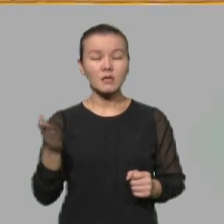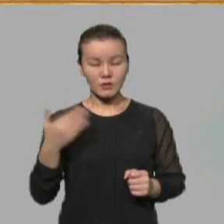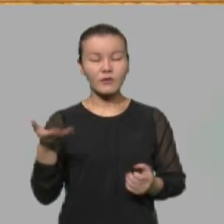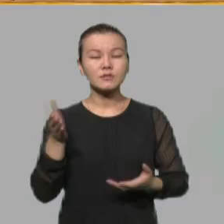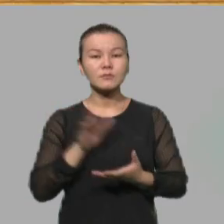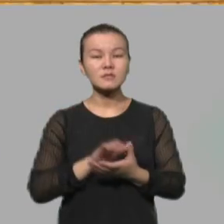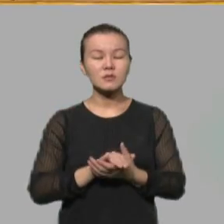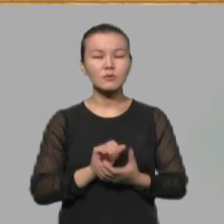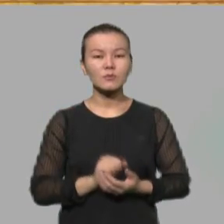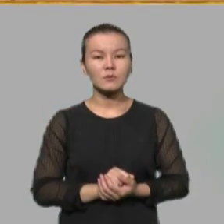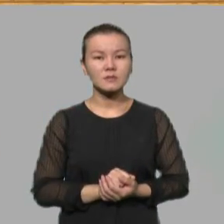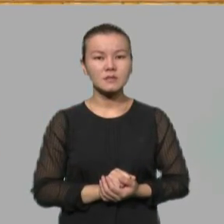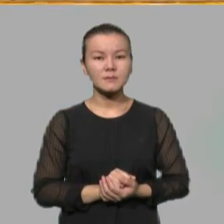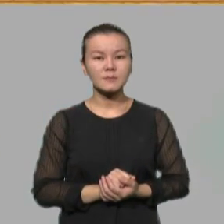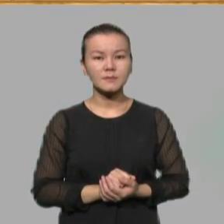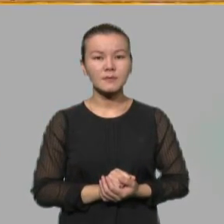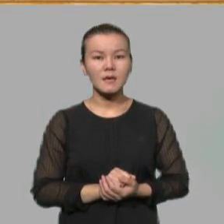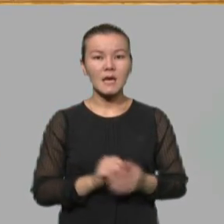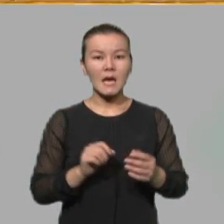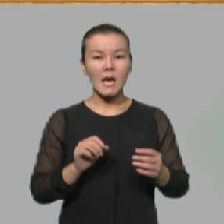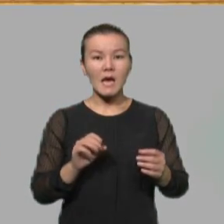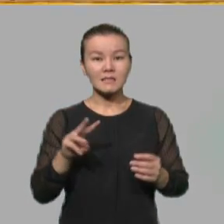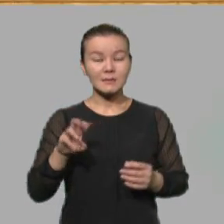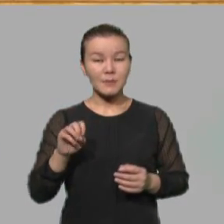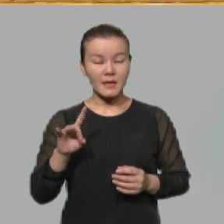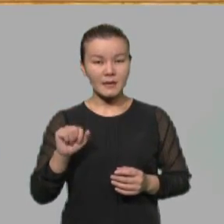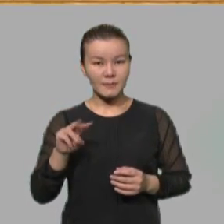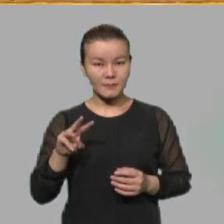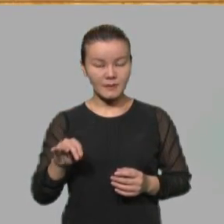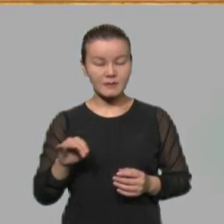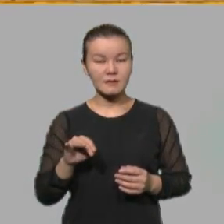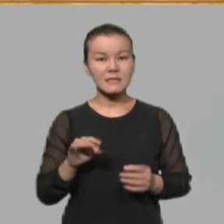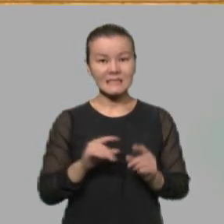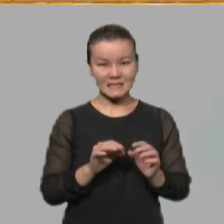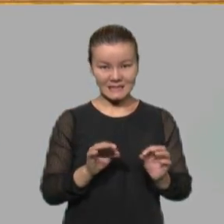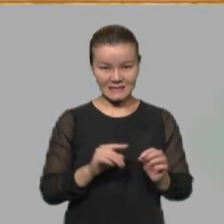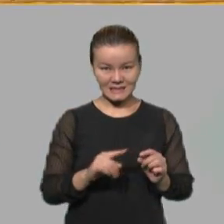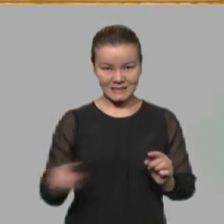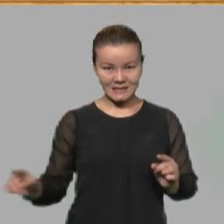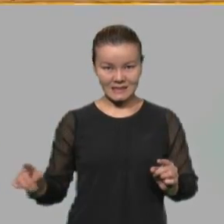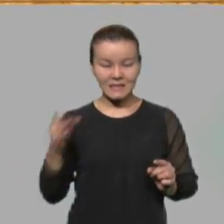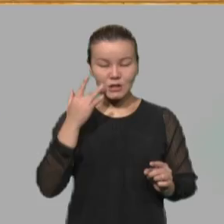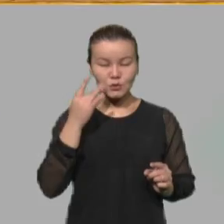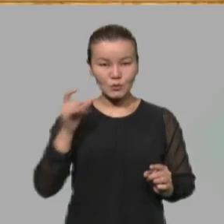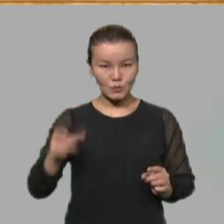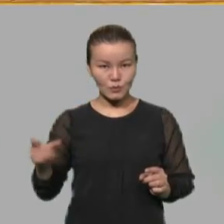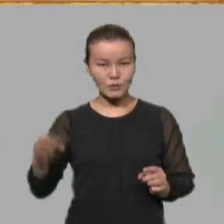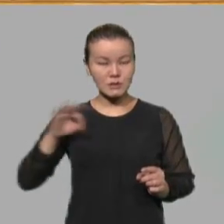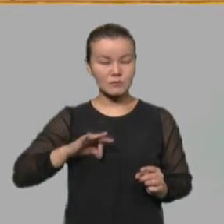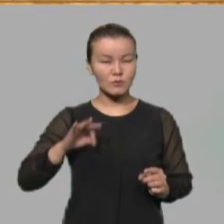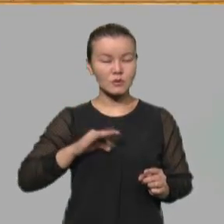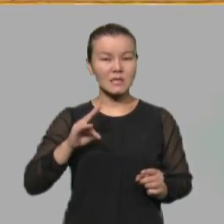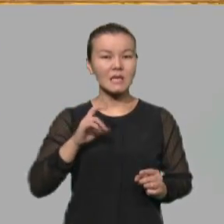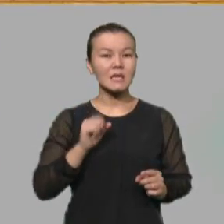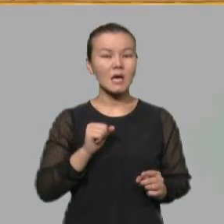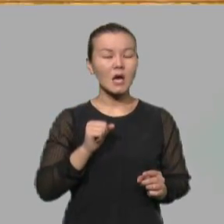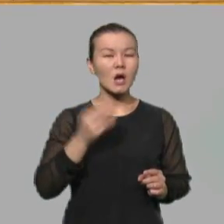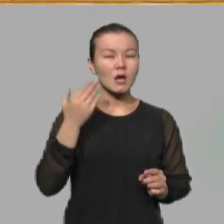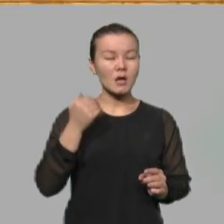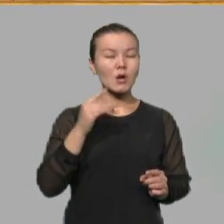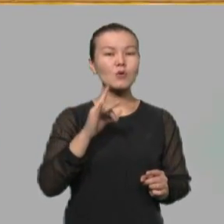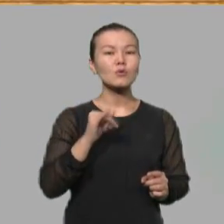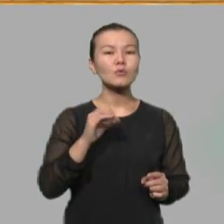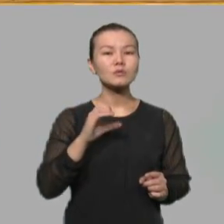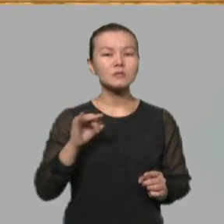Давайте сейчас познакомимся с мерами длины, которые люди